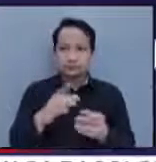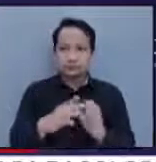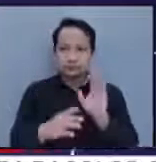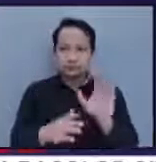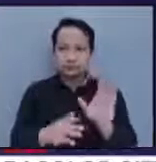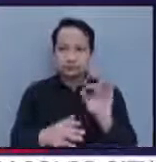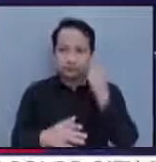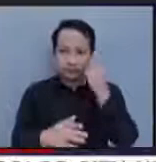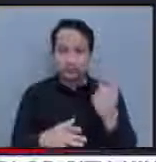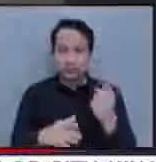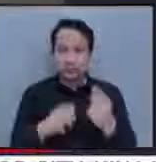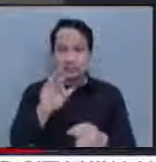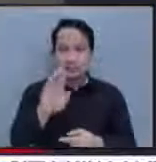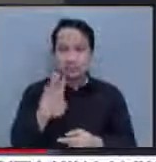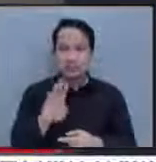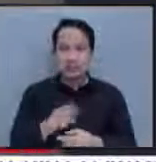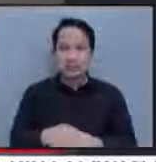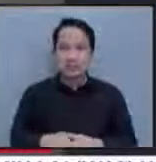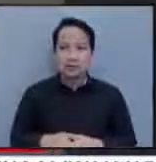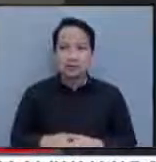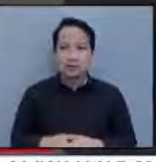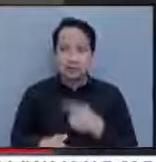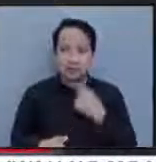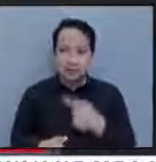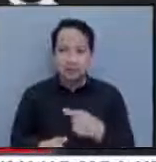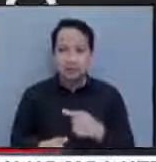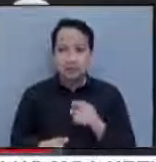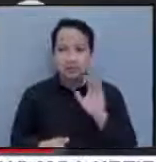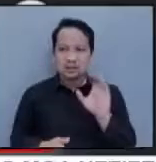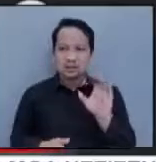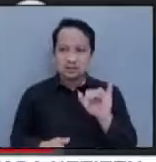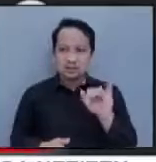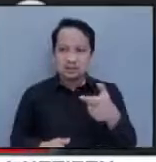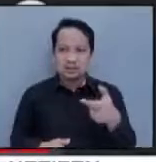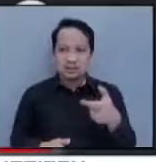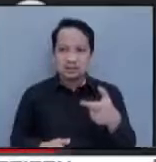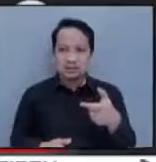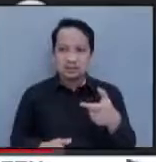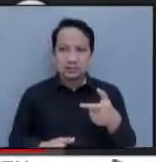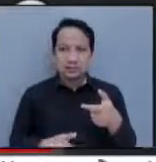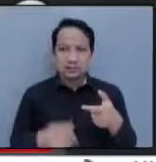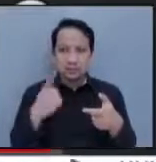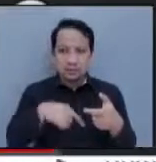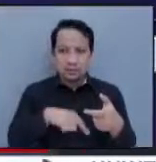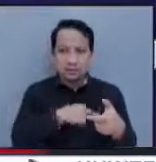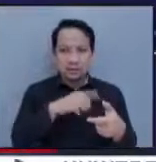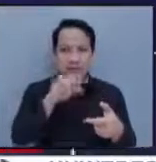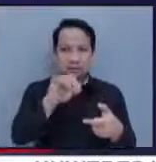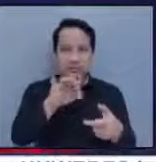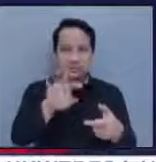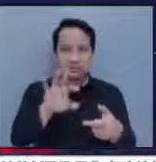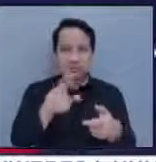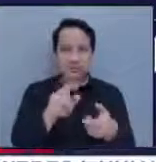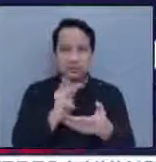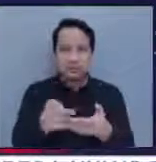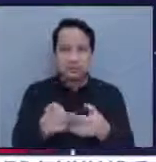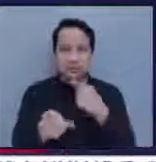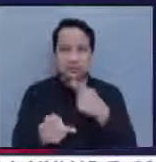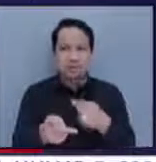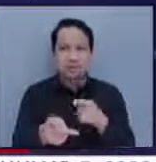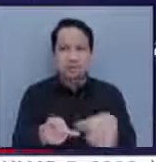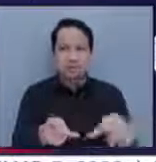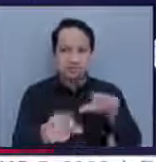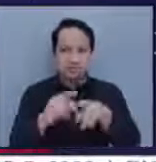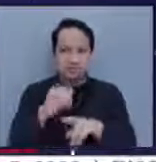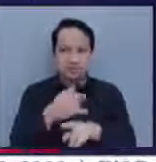nag-iisang Facebook page. Mababasa rin sa nasabing IG story ang mga salitang our official page. Ayon naman sa July